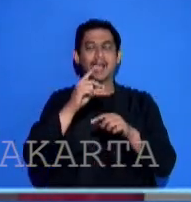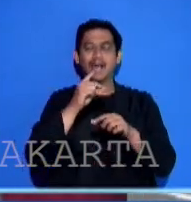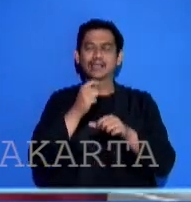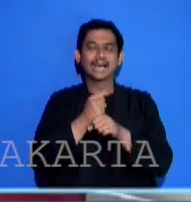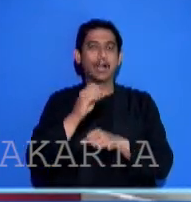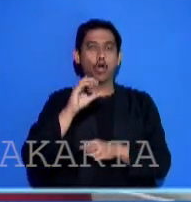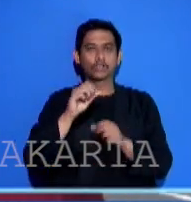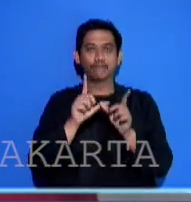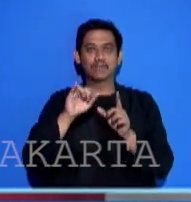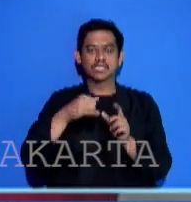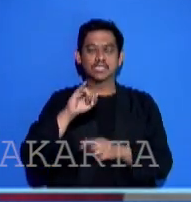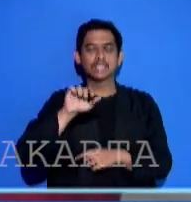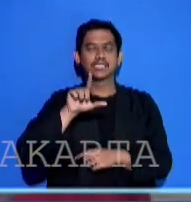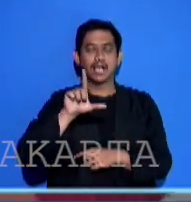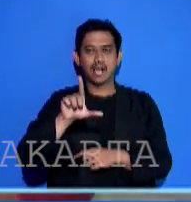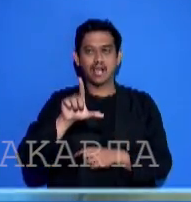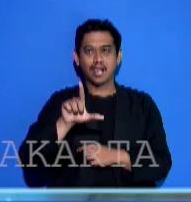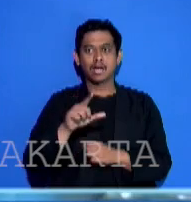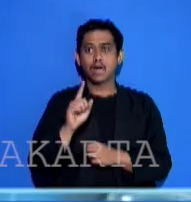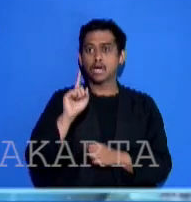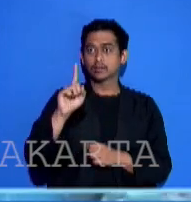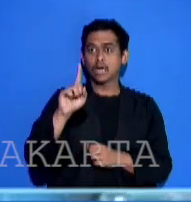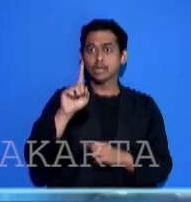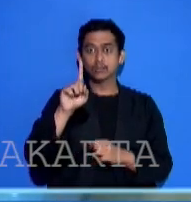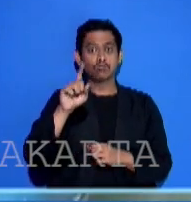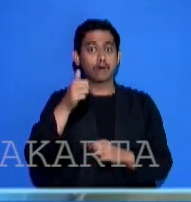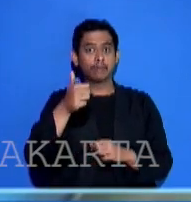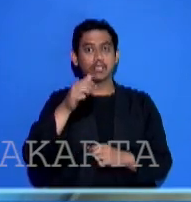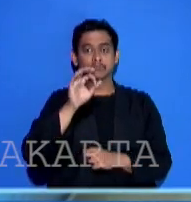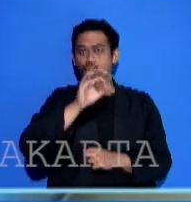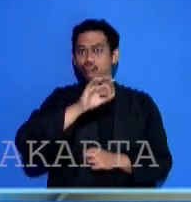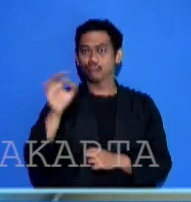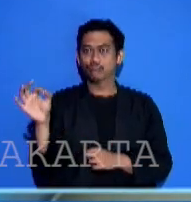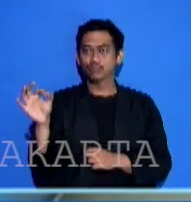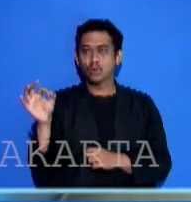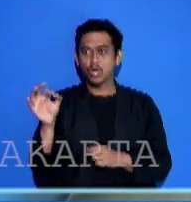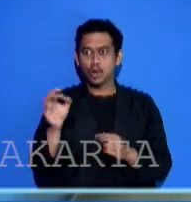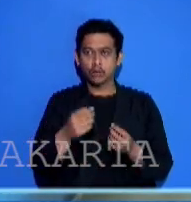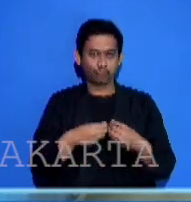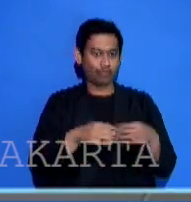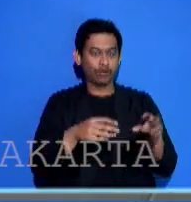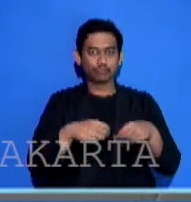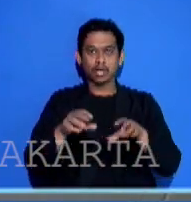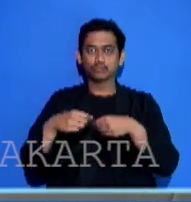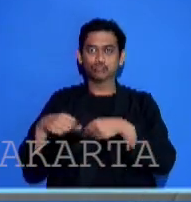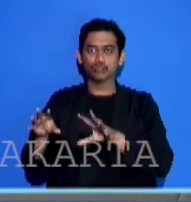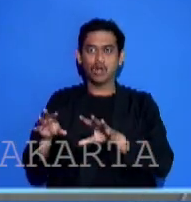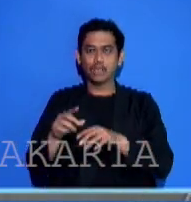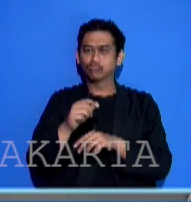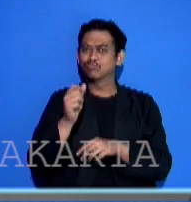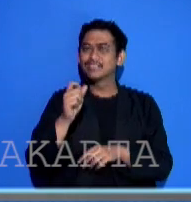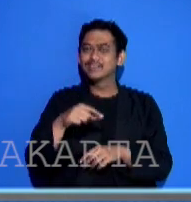swidak bakul ingkang gelar dagangipun ing los ageng sinten-sinten bilih jajanan lan daharan tradisional